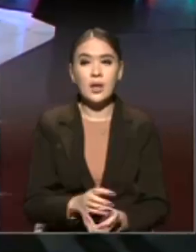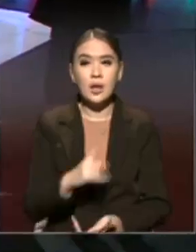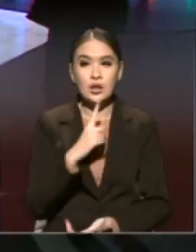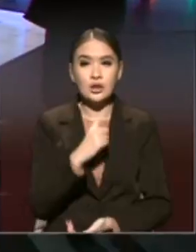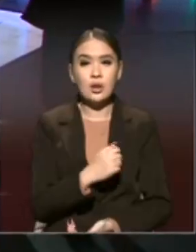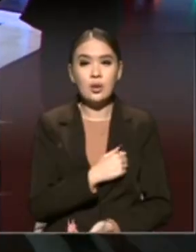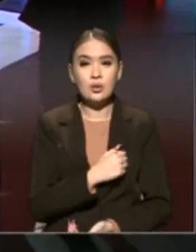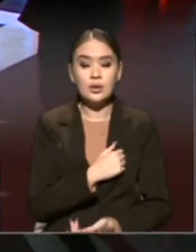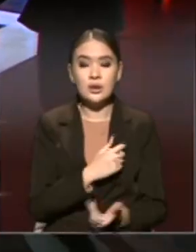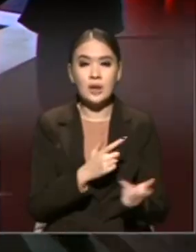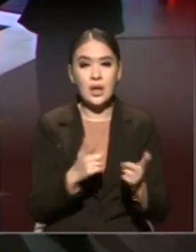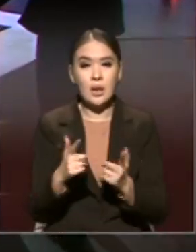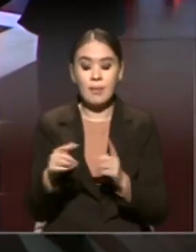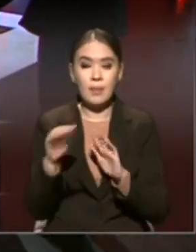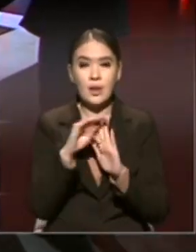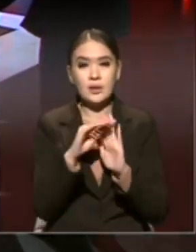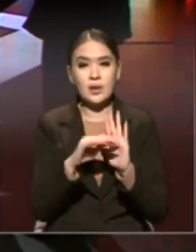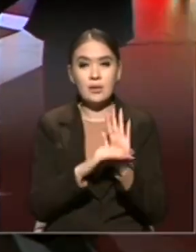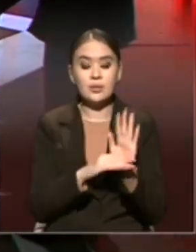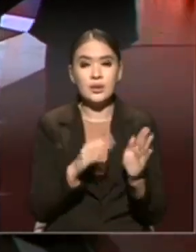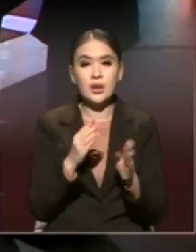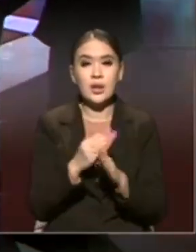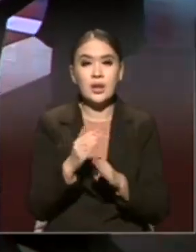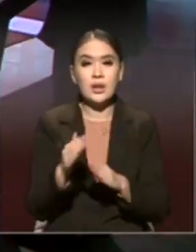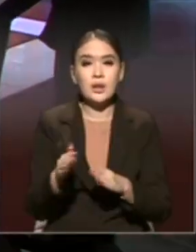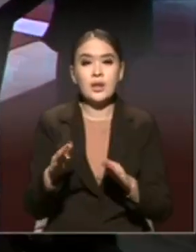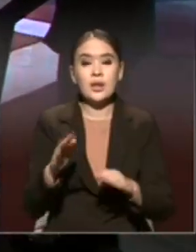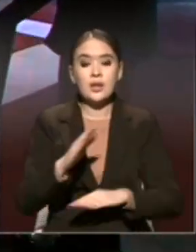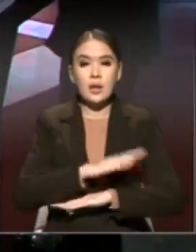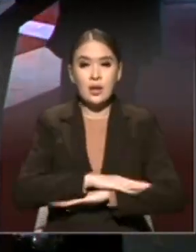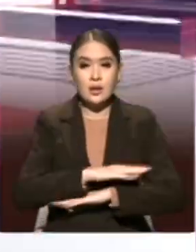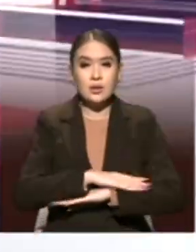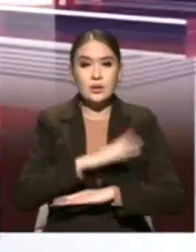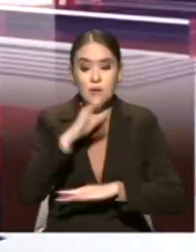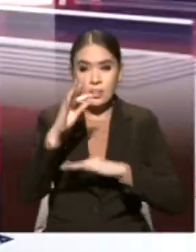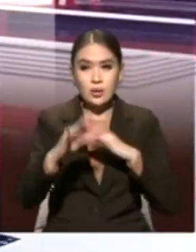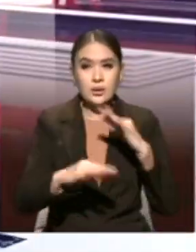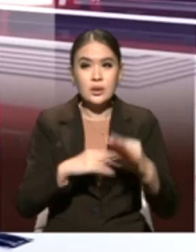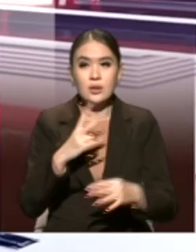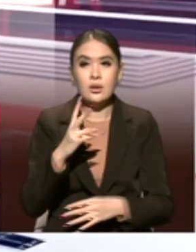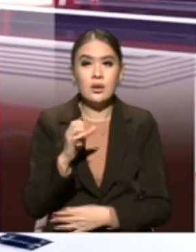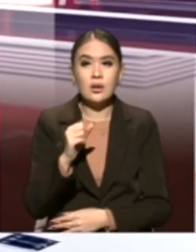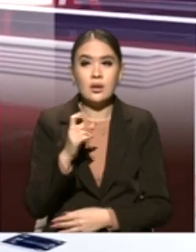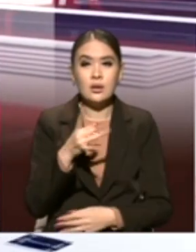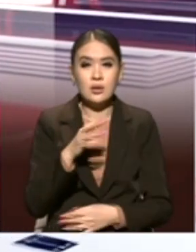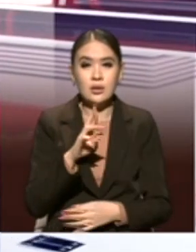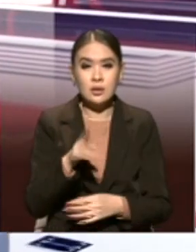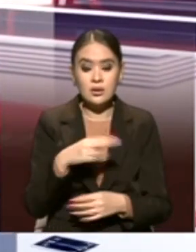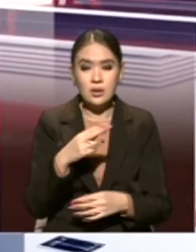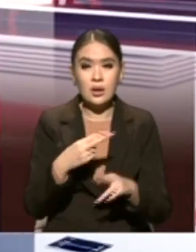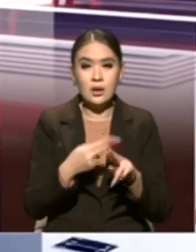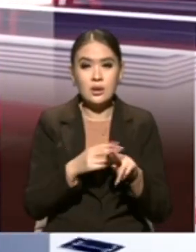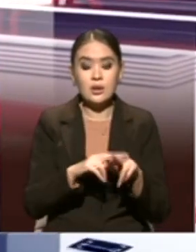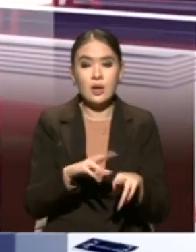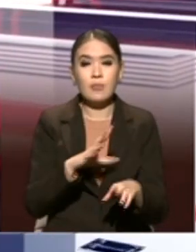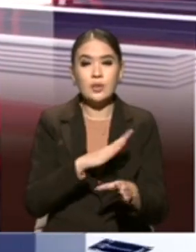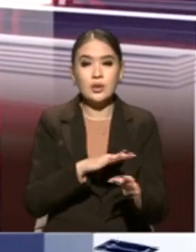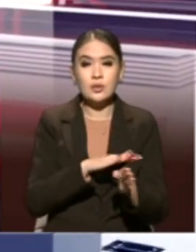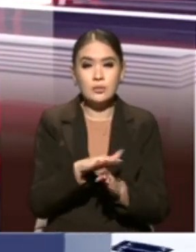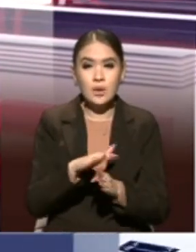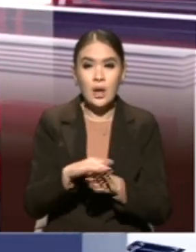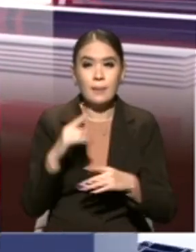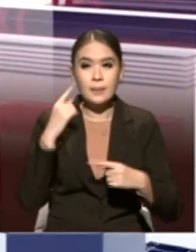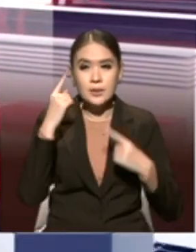жауынгерлік даярлық бағдарламасын меңгеру деңгейі, тәртібі, тәуліктік нарядта қызмет атқару барысында арналу міндеттерді орындау,